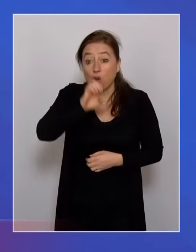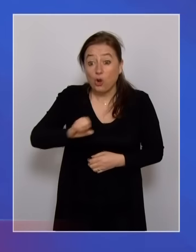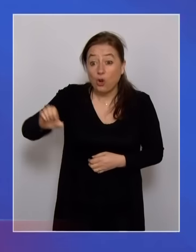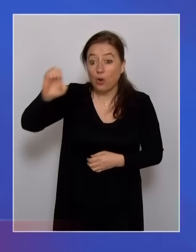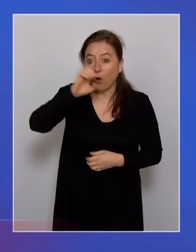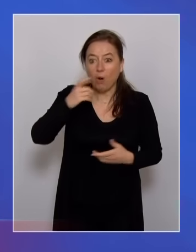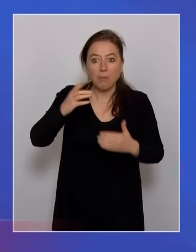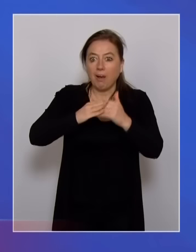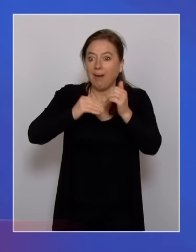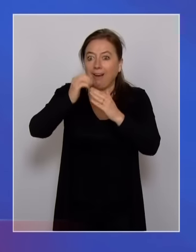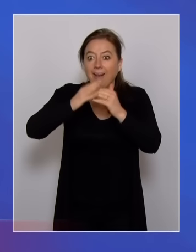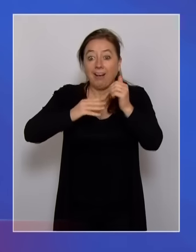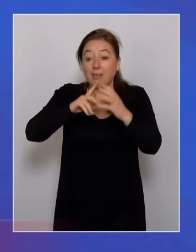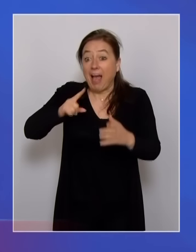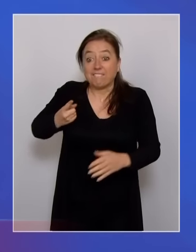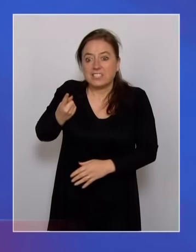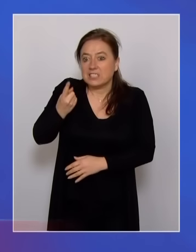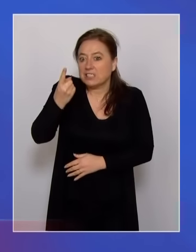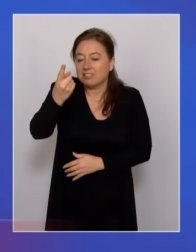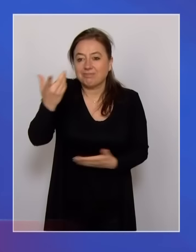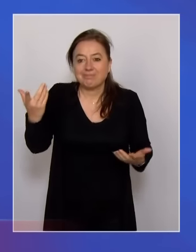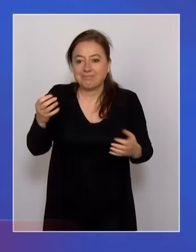et c'est un projet d'ailleurs qui n'a pas de borne